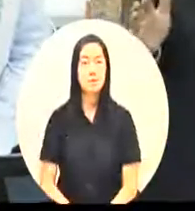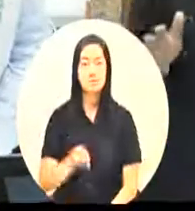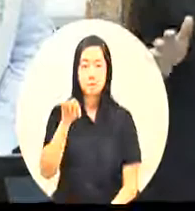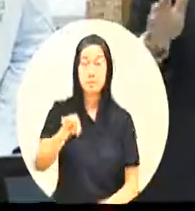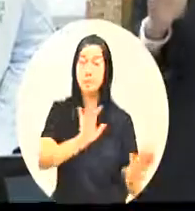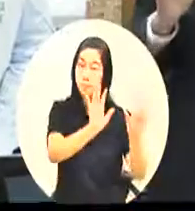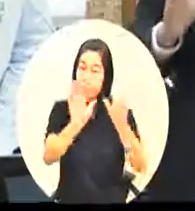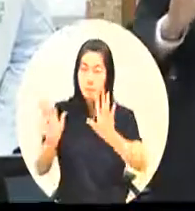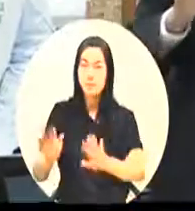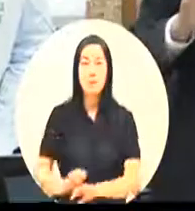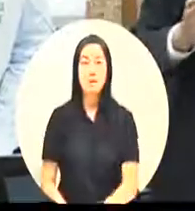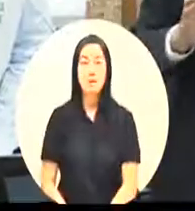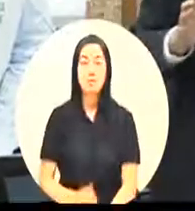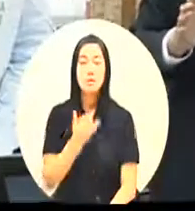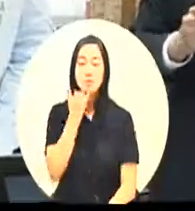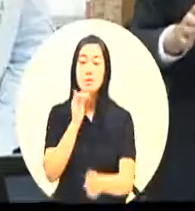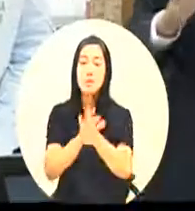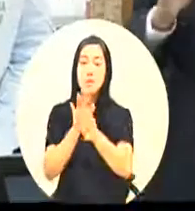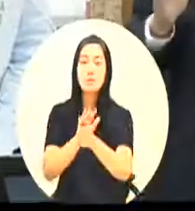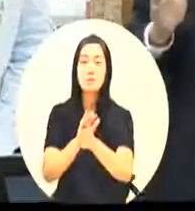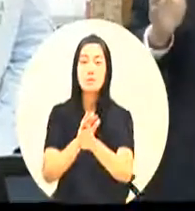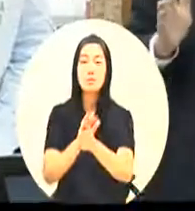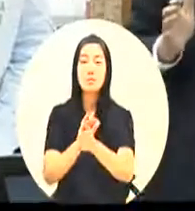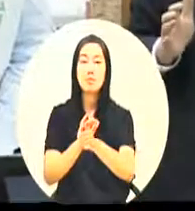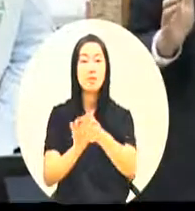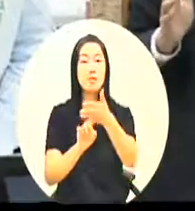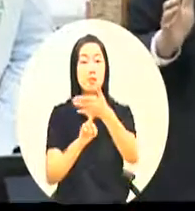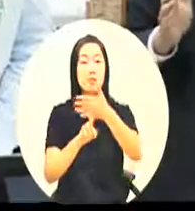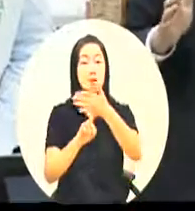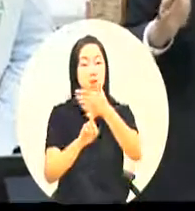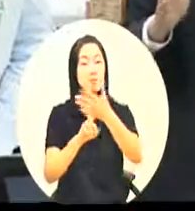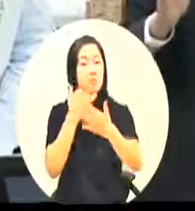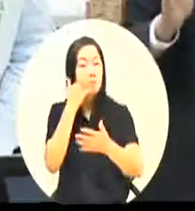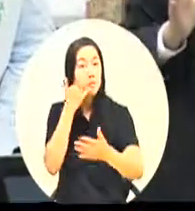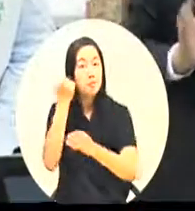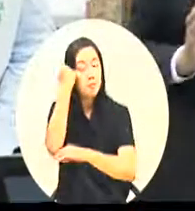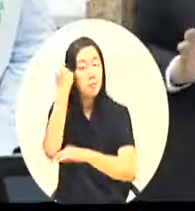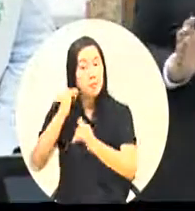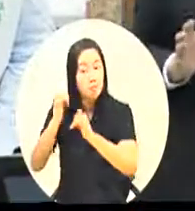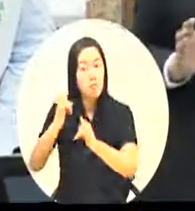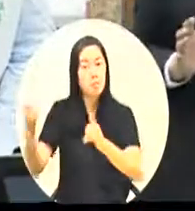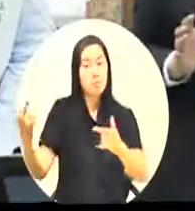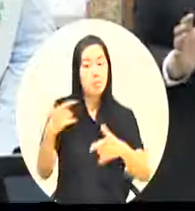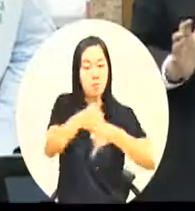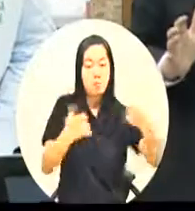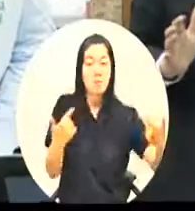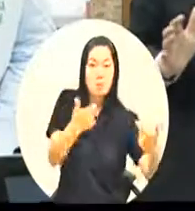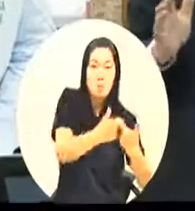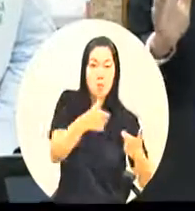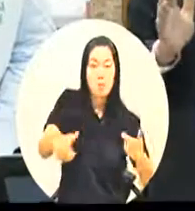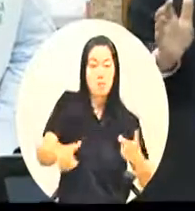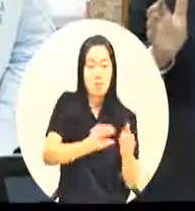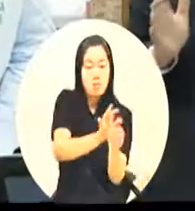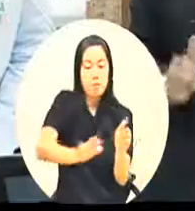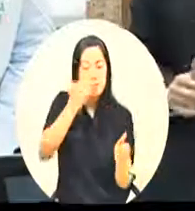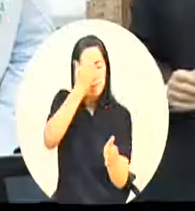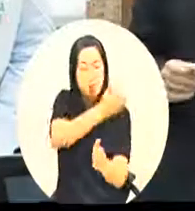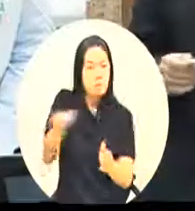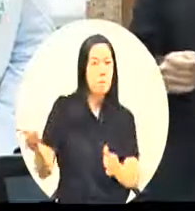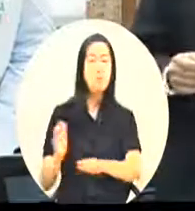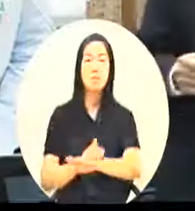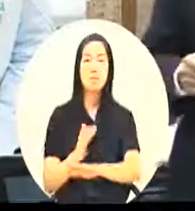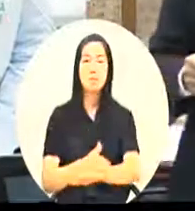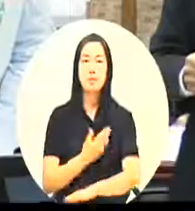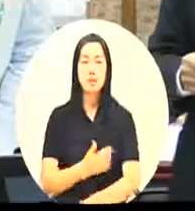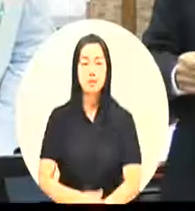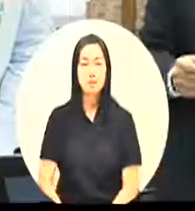况之下，我们让旗津居民配合我们这个活动，是在尽量不受到影响的情况之下，可以来让整个活动